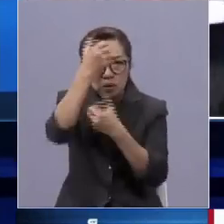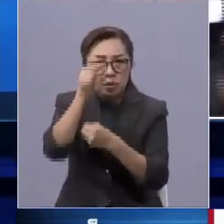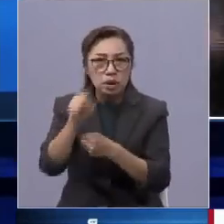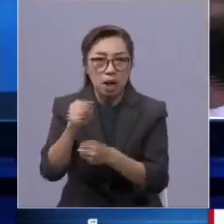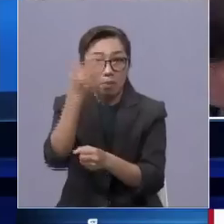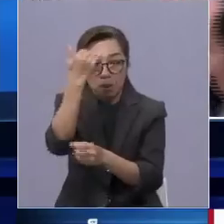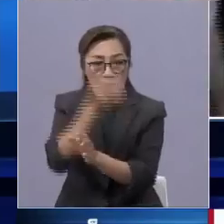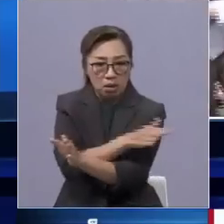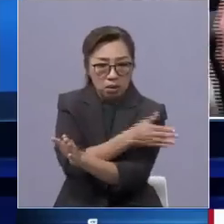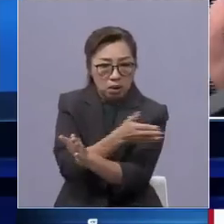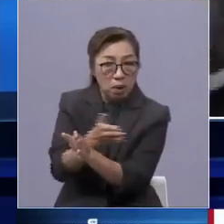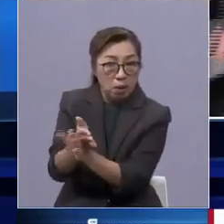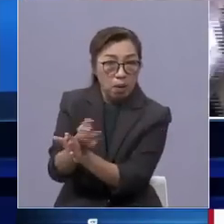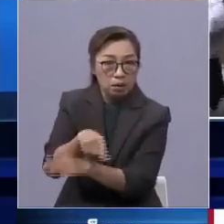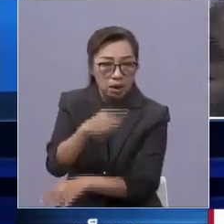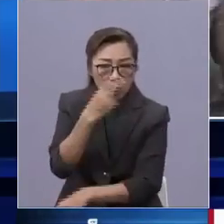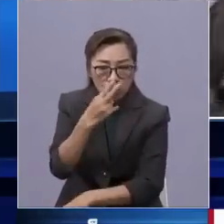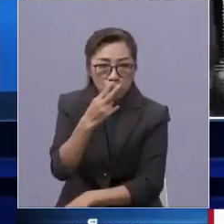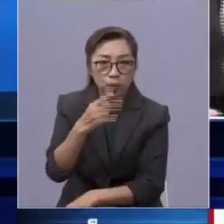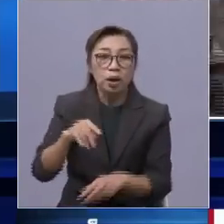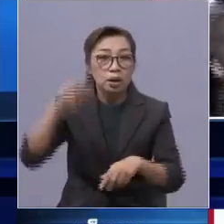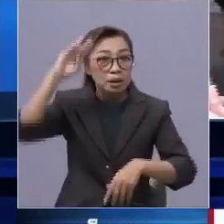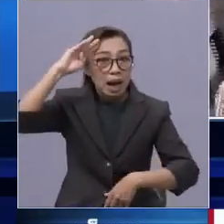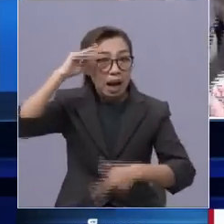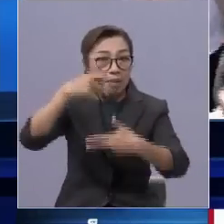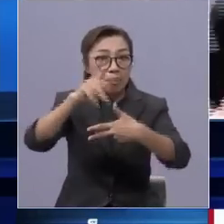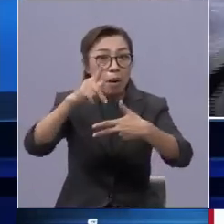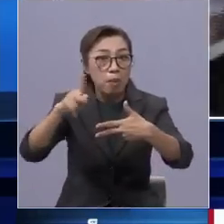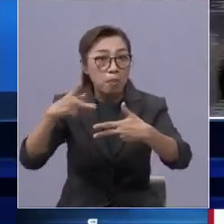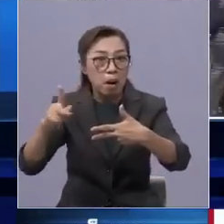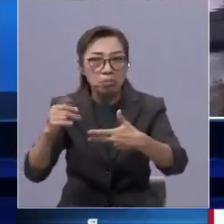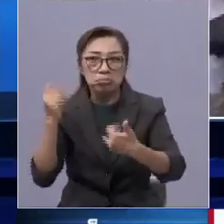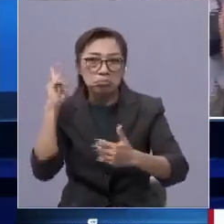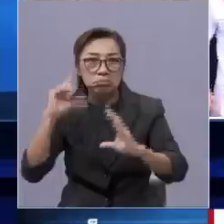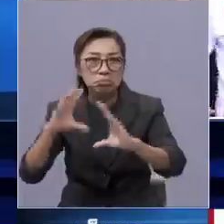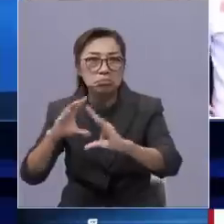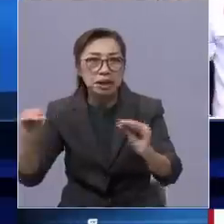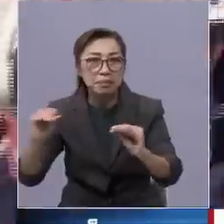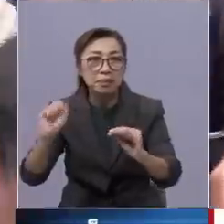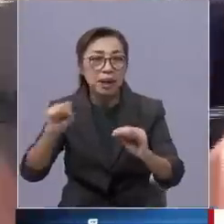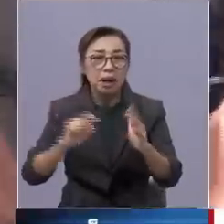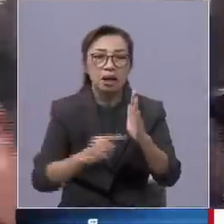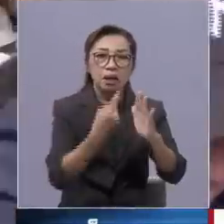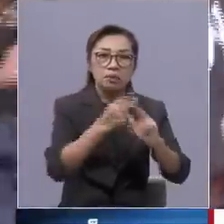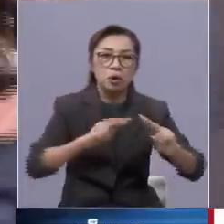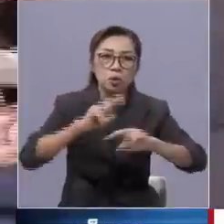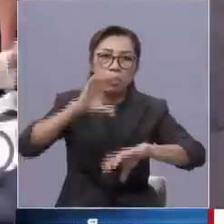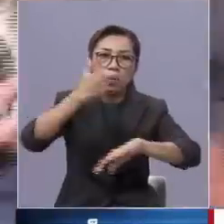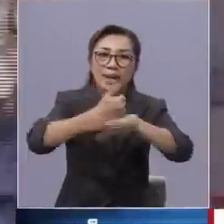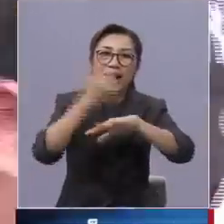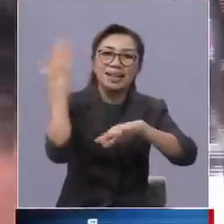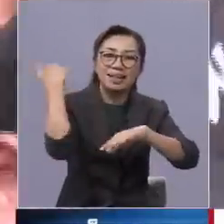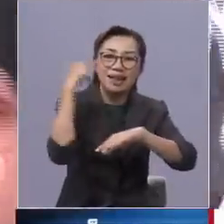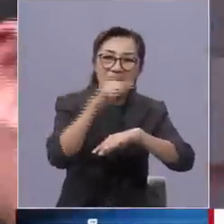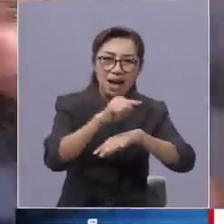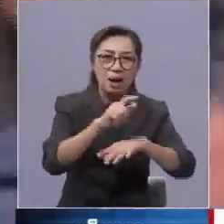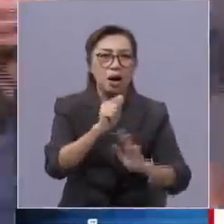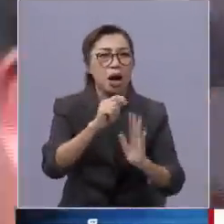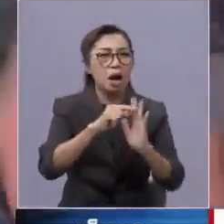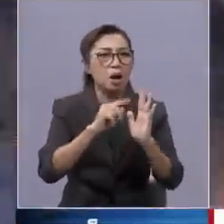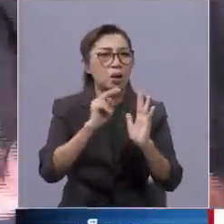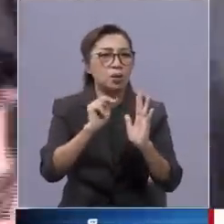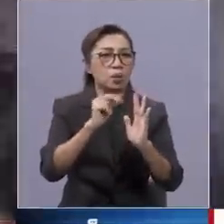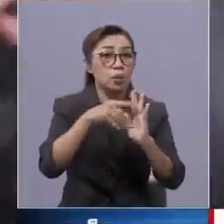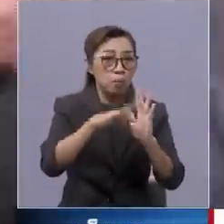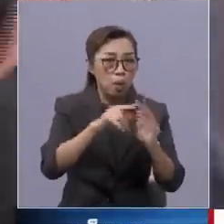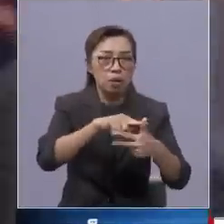วงที่ผ่านมาความเคลื่อนไหวของ3ปอเองค่อยๆที่จะเฟดไปใช่ไหมฮะก็ไล่มาตั้งแต่พลเอกอนุพงษ์เผ่าจินดาไล่มาถึงพลเอกประยุทธ์จันโอช